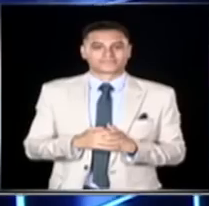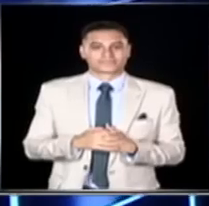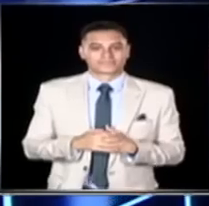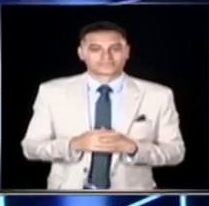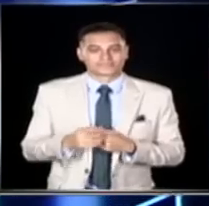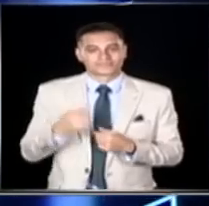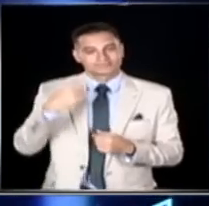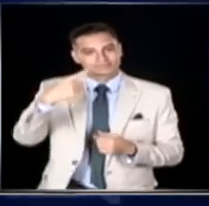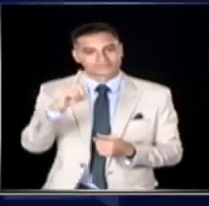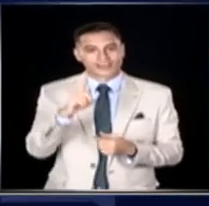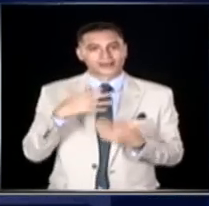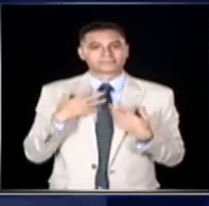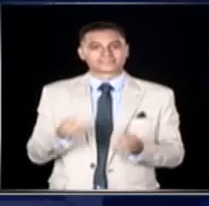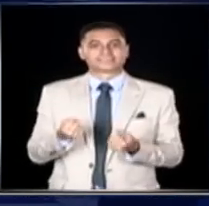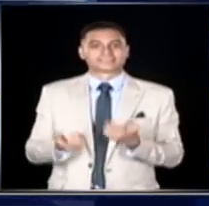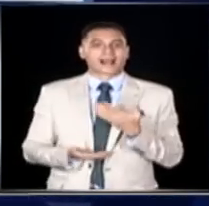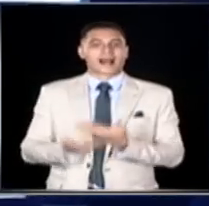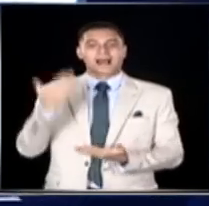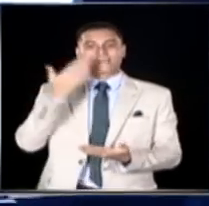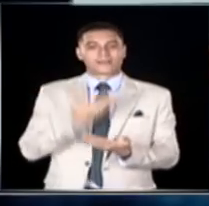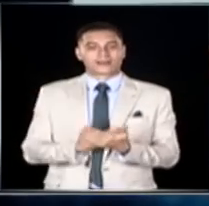الحمد لله على السلامة.